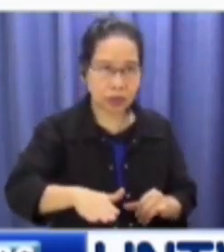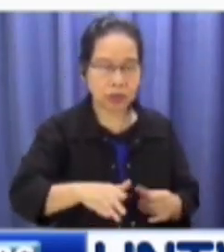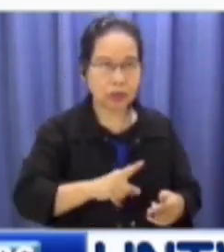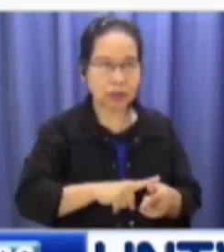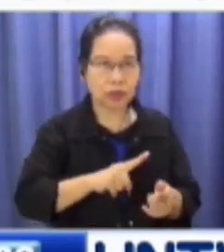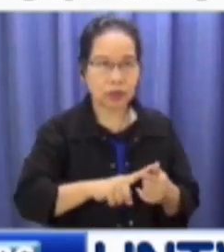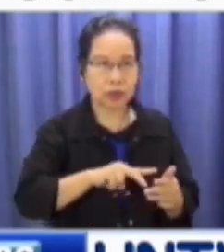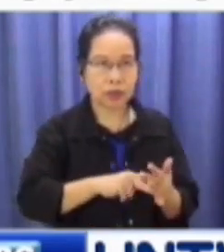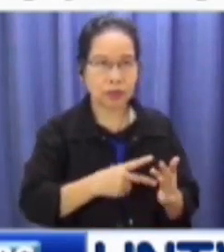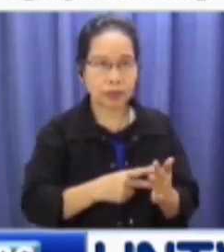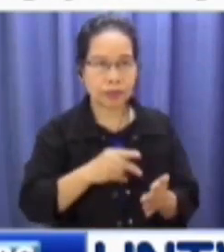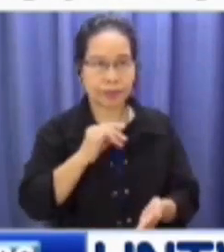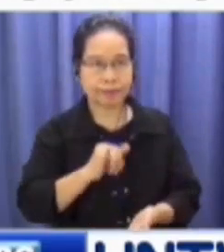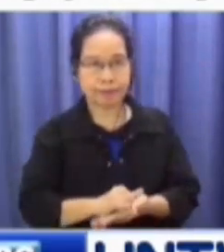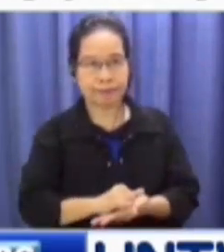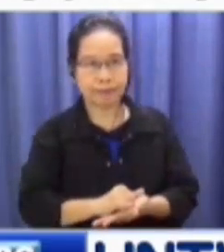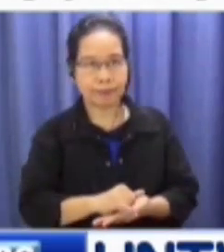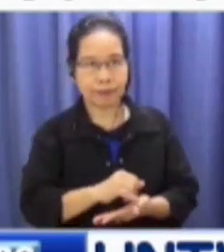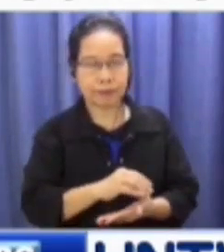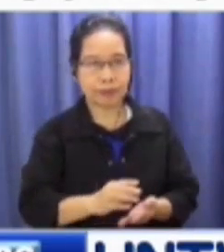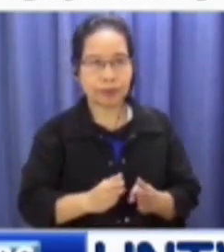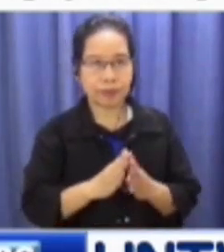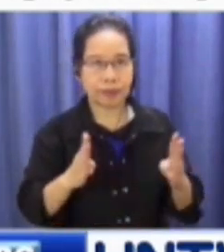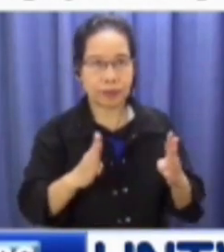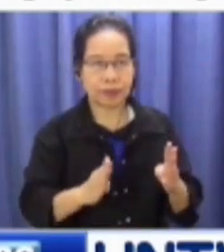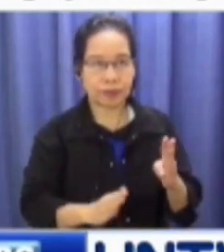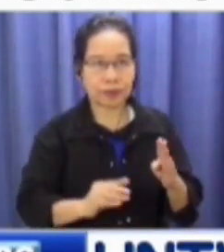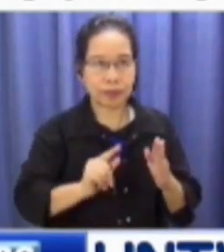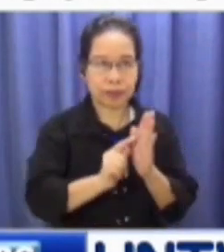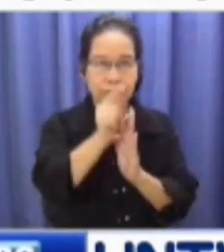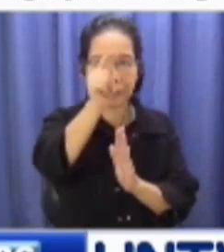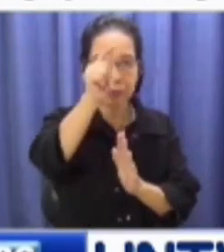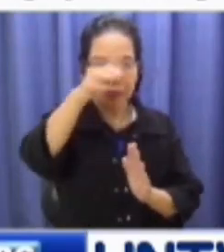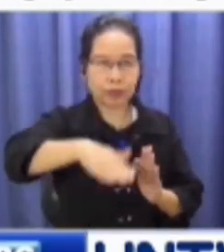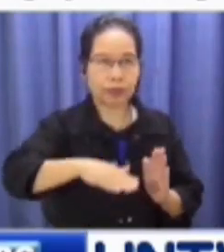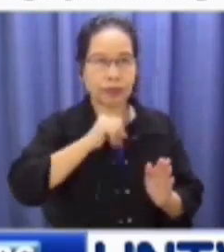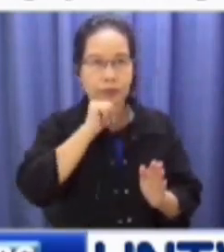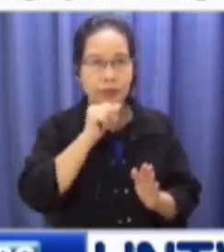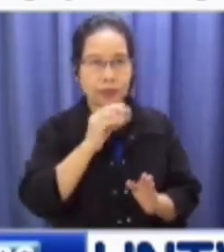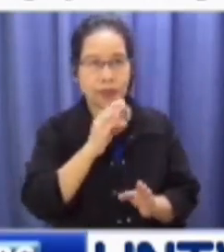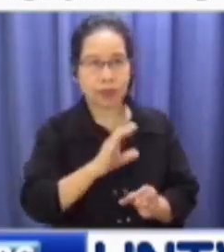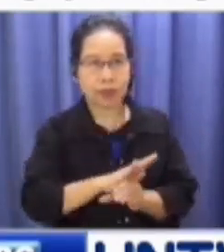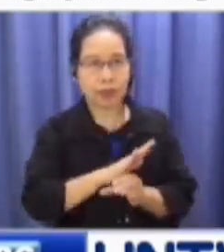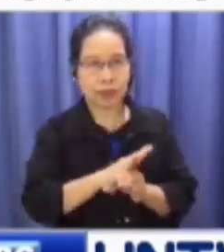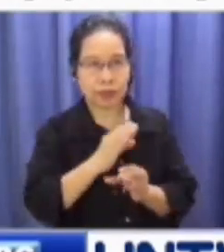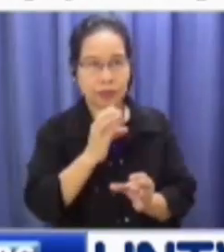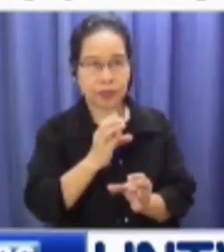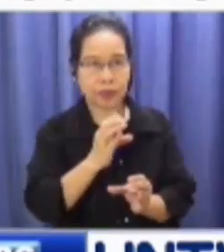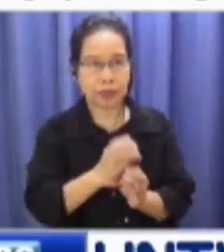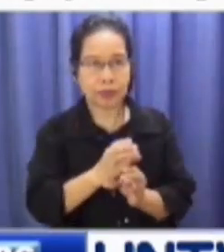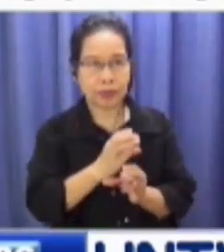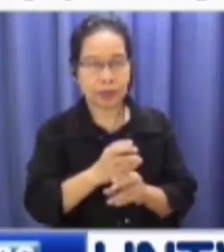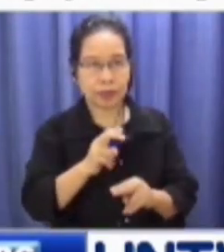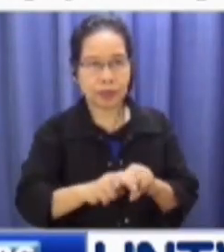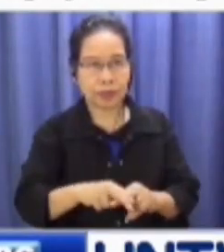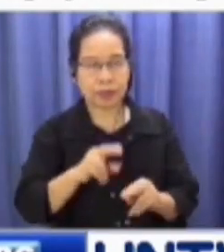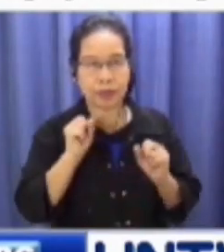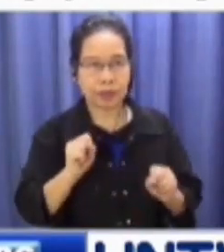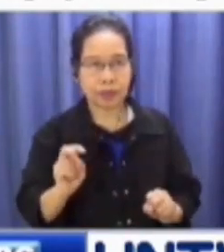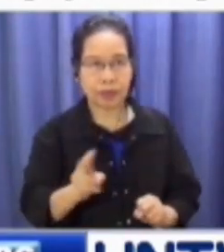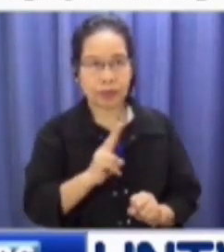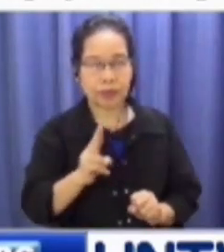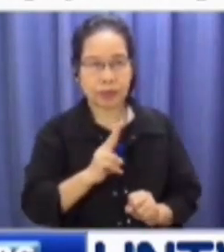Kuya Daniel, kapag malaki na ho ang bata at hindi na kasi sa car seat at kaya na pong gamitin ang seat belts, no, yung normal seat